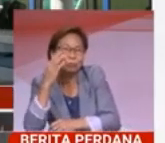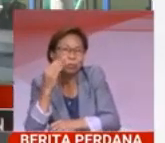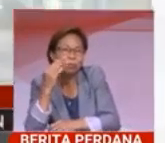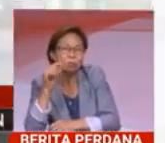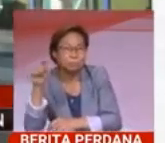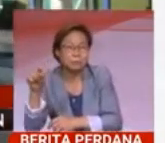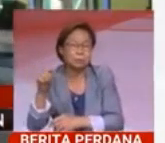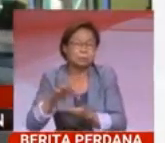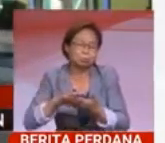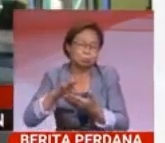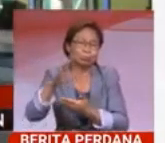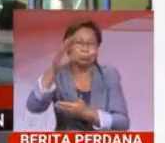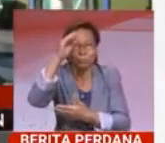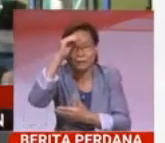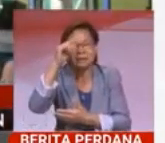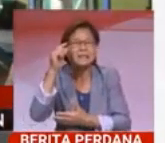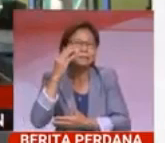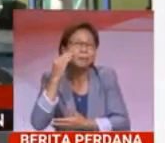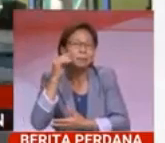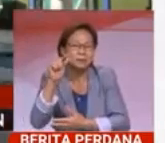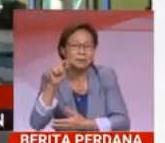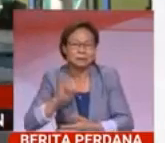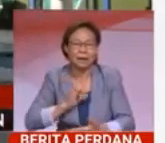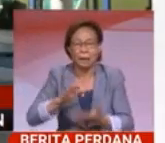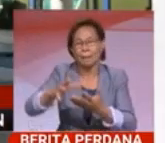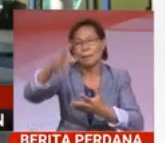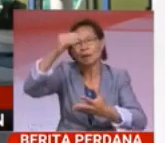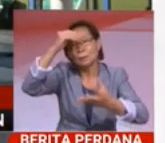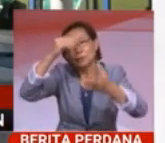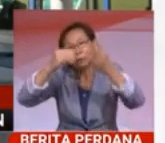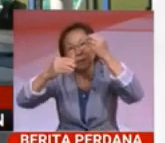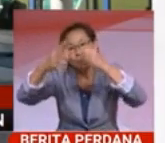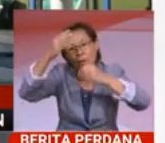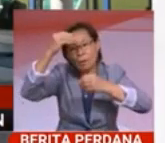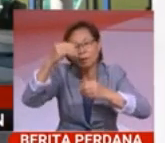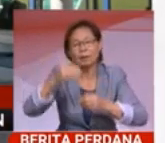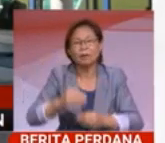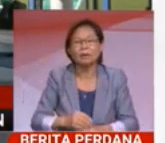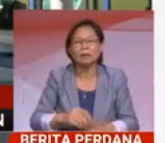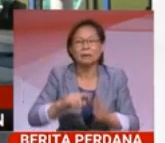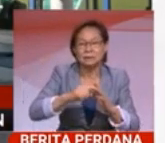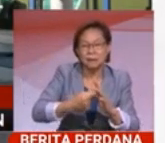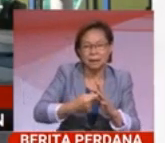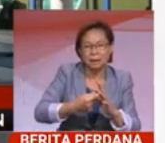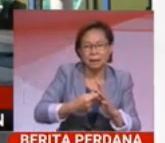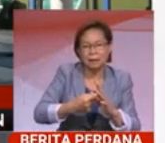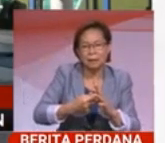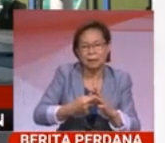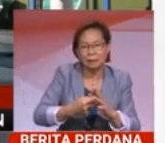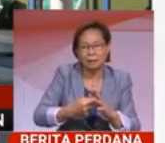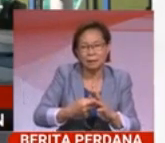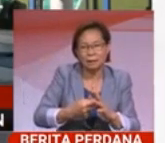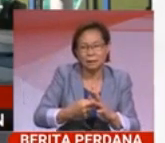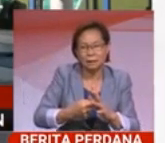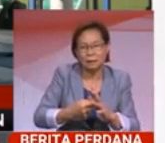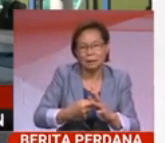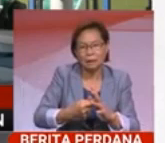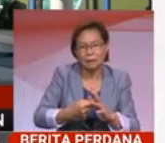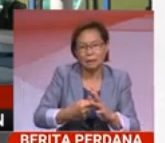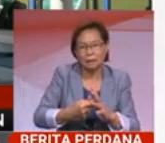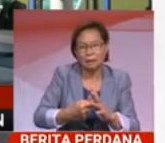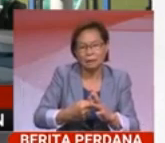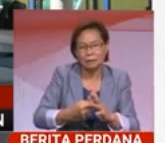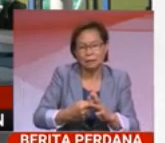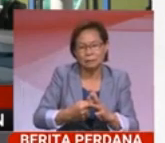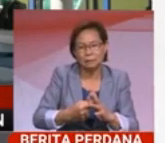dekat situ sayur dapat belajar dapat facial sejak saya mainin tkj2 fajrul